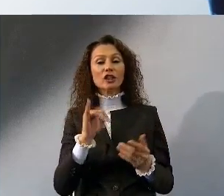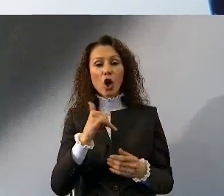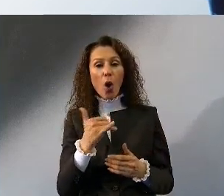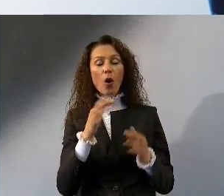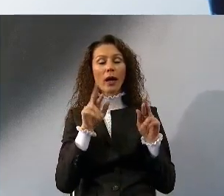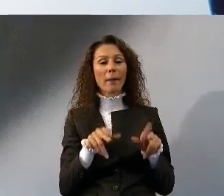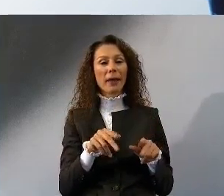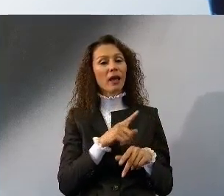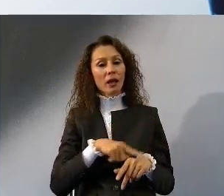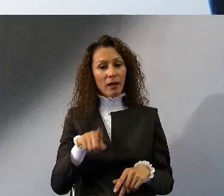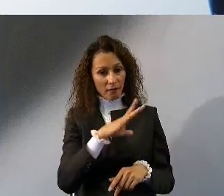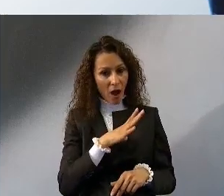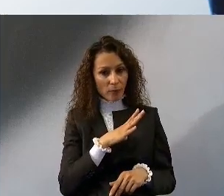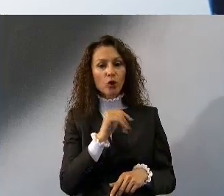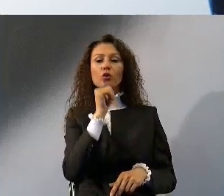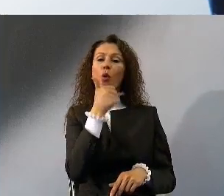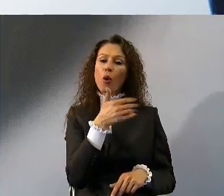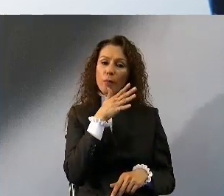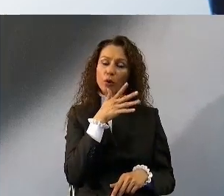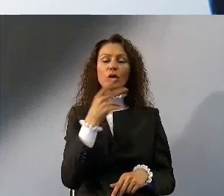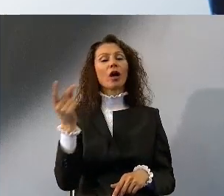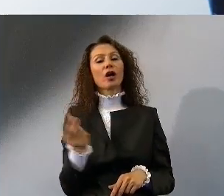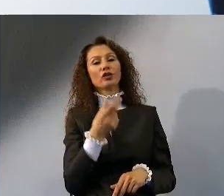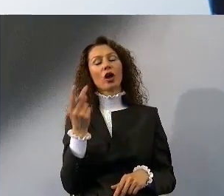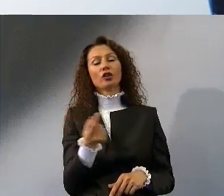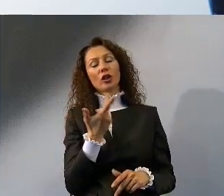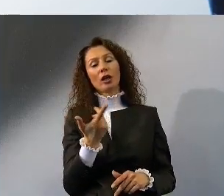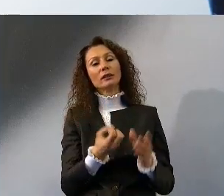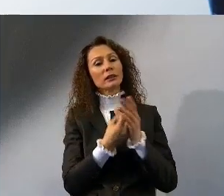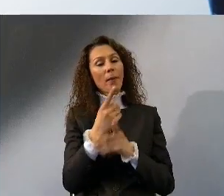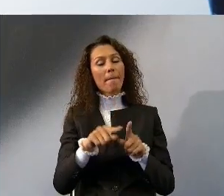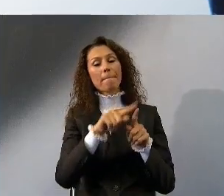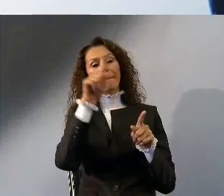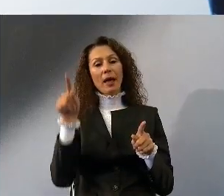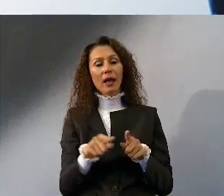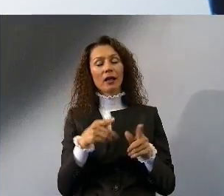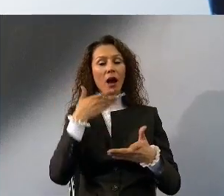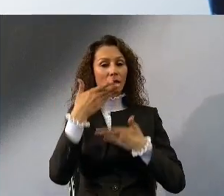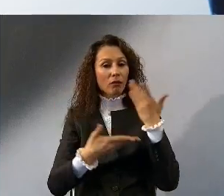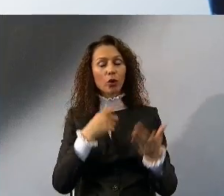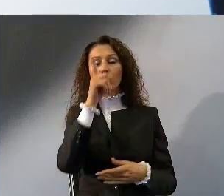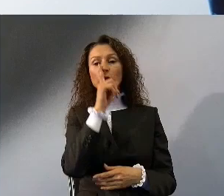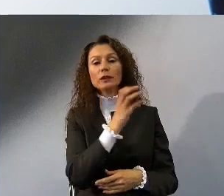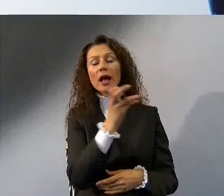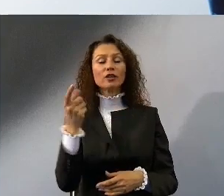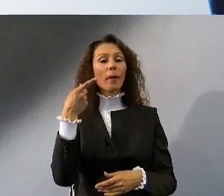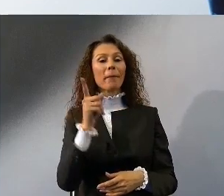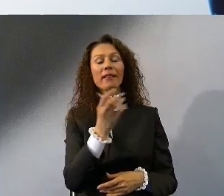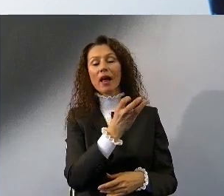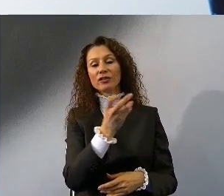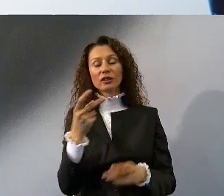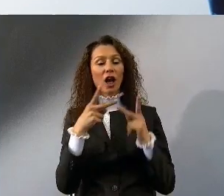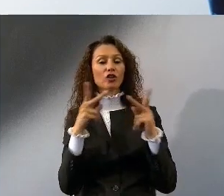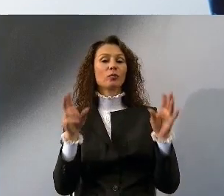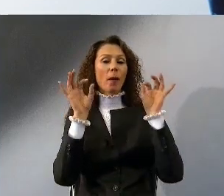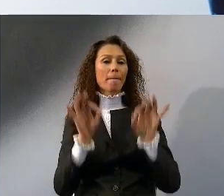mıdır? Yok olduğunu biliyoruz ki kaçak kuyular sabahtan beri söyleniyor. Her yerde yüzlercesi, binlercesi açılmaya